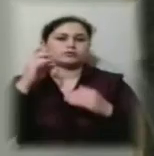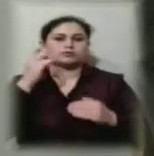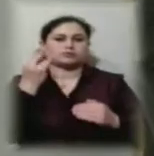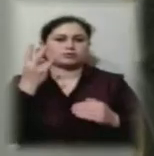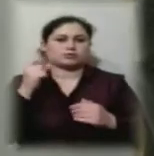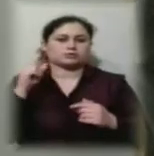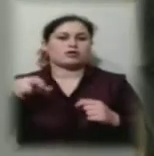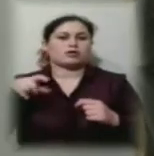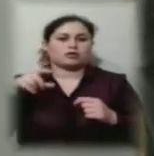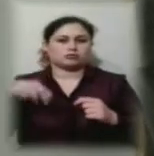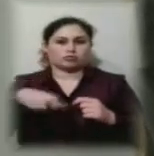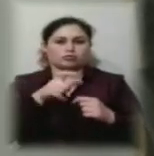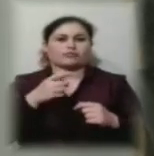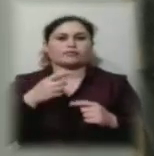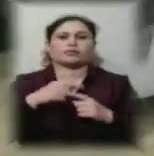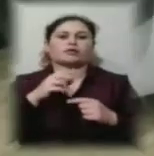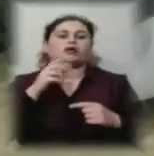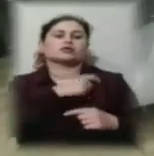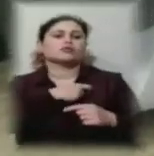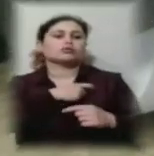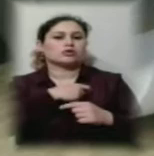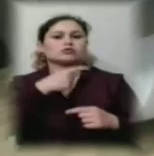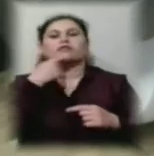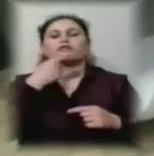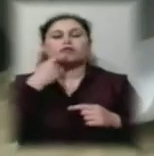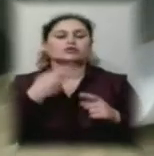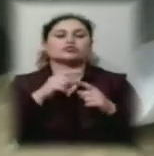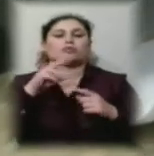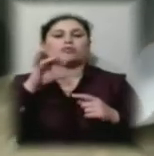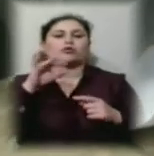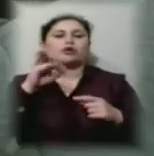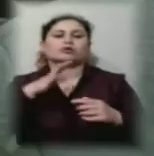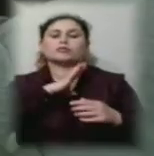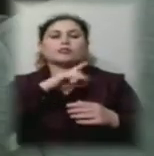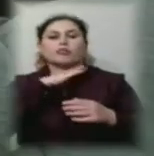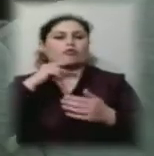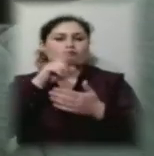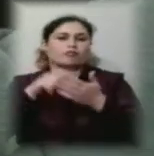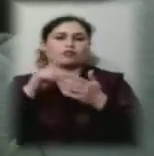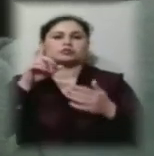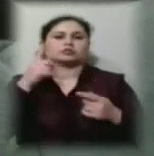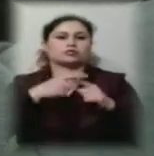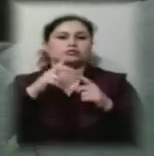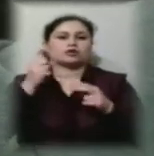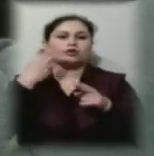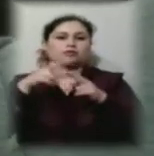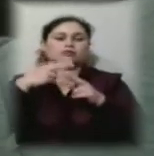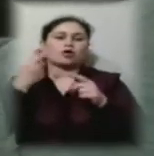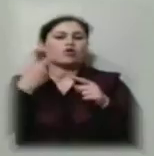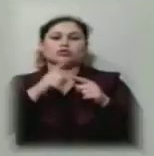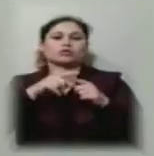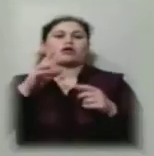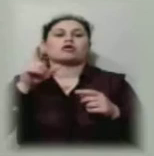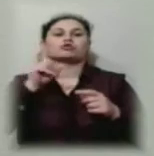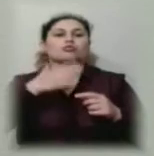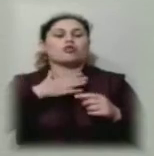Депутат Артем Кияновський говорить, що до проєкту кредитування також мав багато питань. Вони були озвучені та не враховані під час прийняття